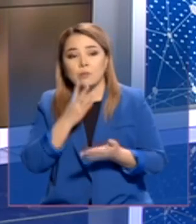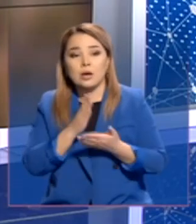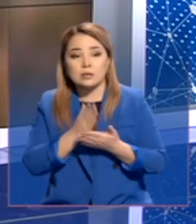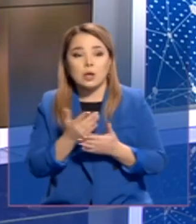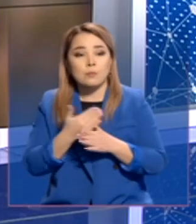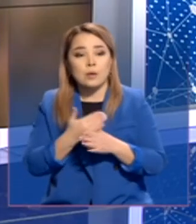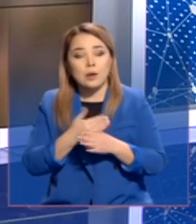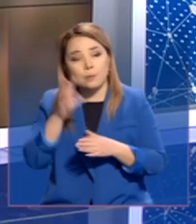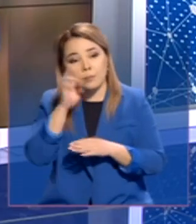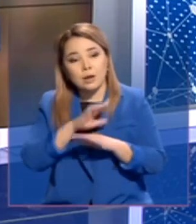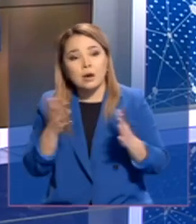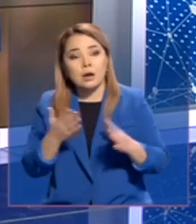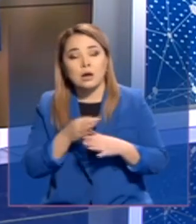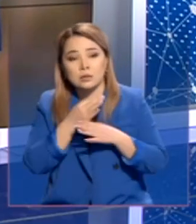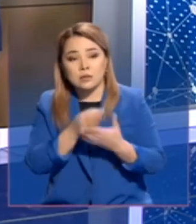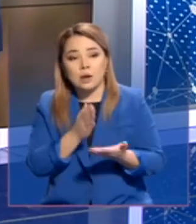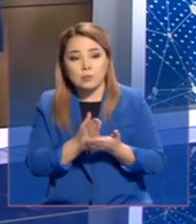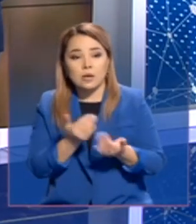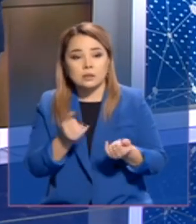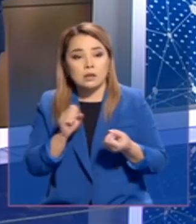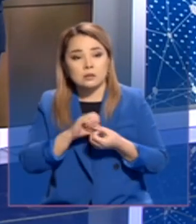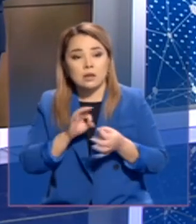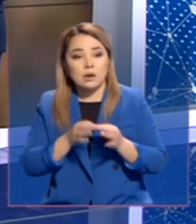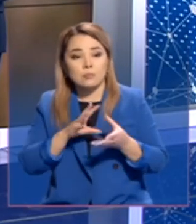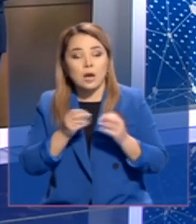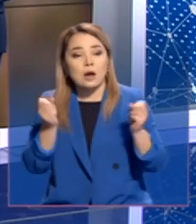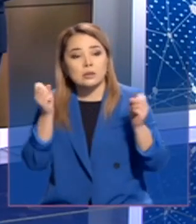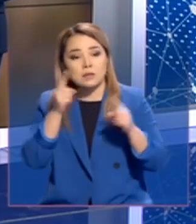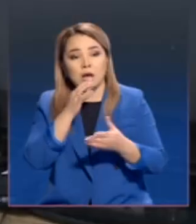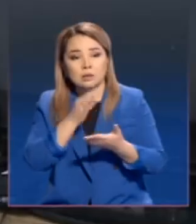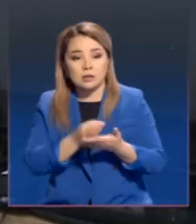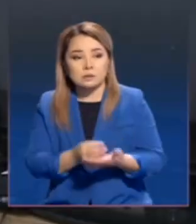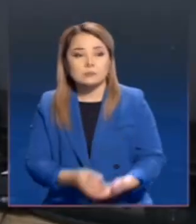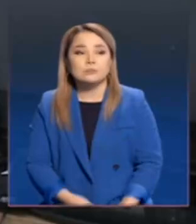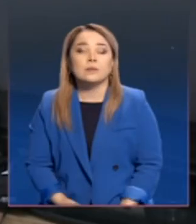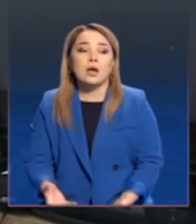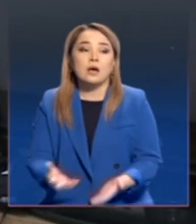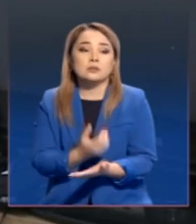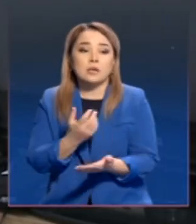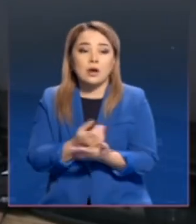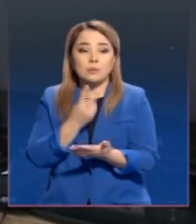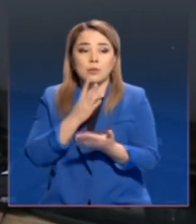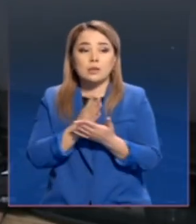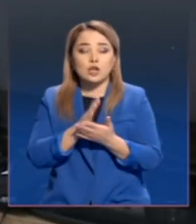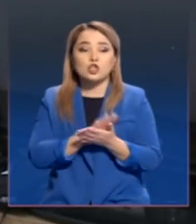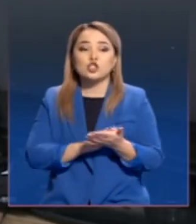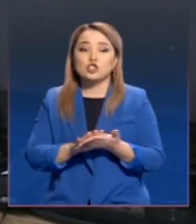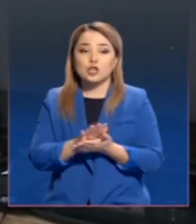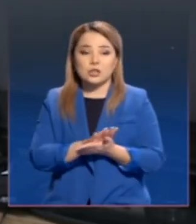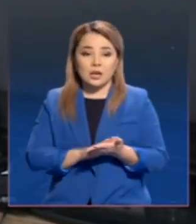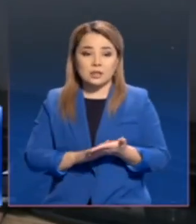көмек көрсетеді? Данияр Қайыртай анықтап көрді. Тапқан табысым ешқандай